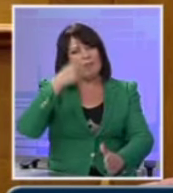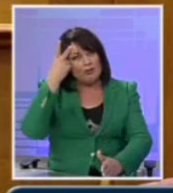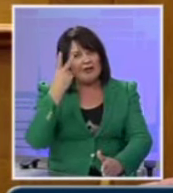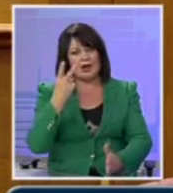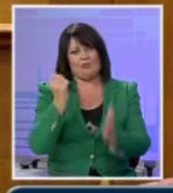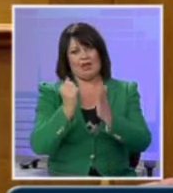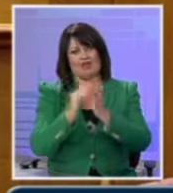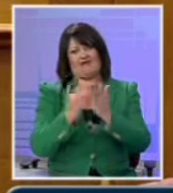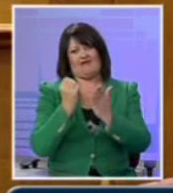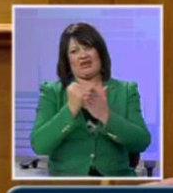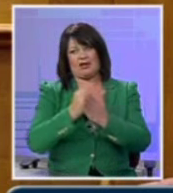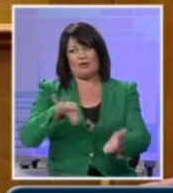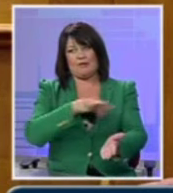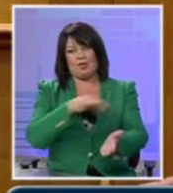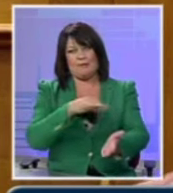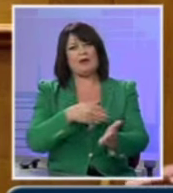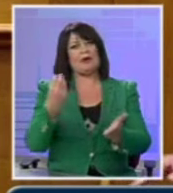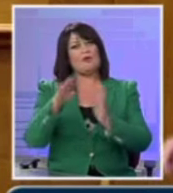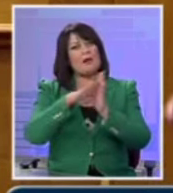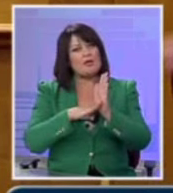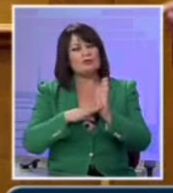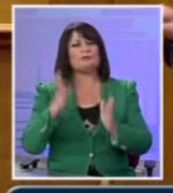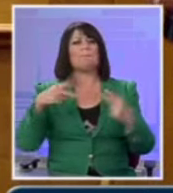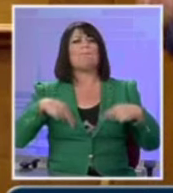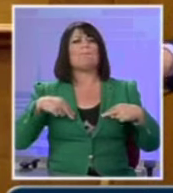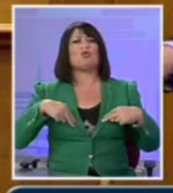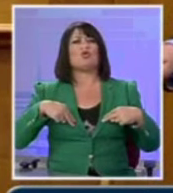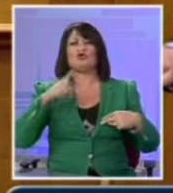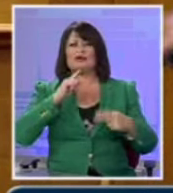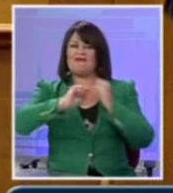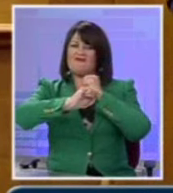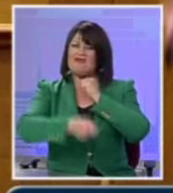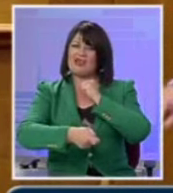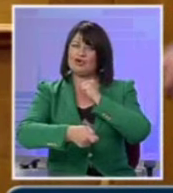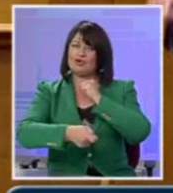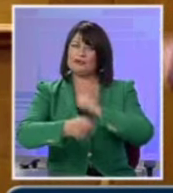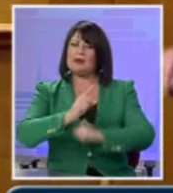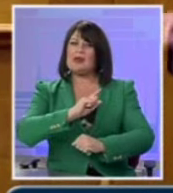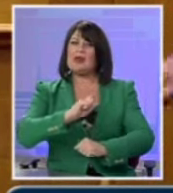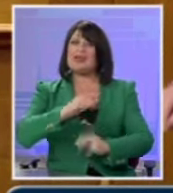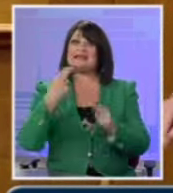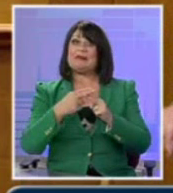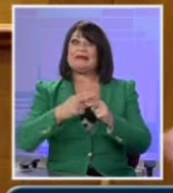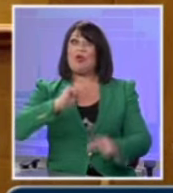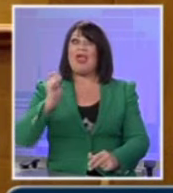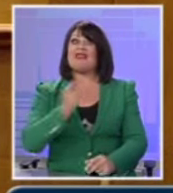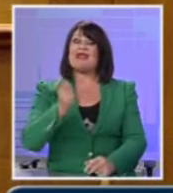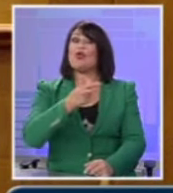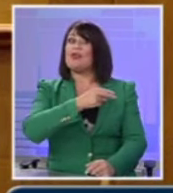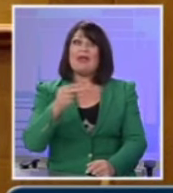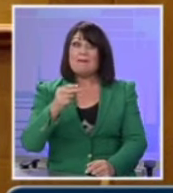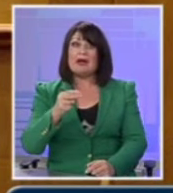Και επίσης είναι κανόνας ότι όταν ένας υπουργός θέτει βέτο για σημαντικό εθνικό ζήτημα,